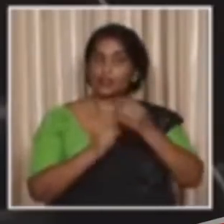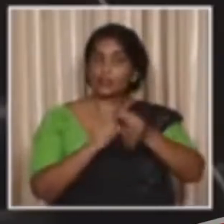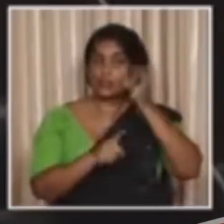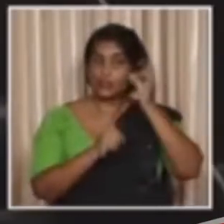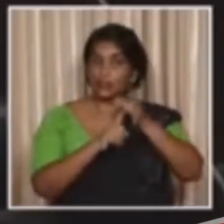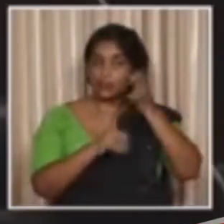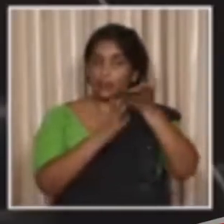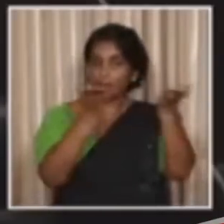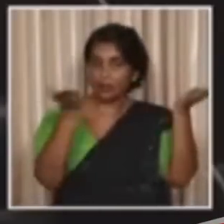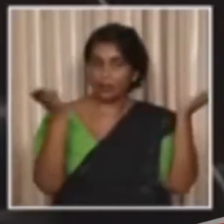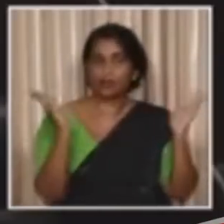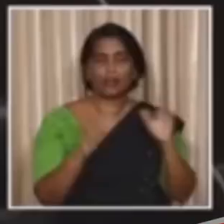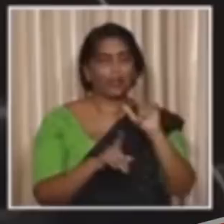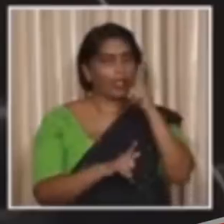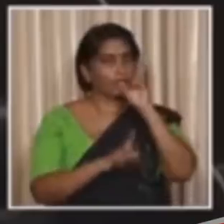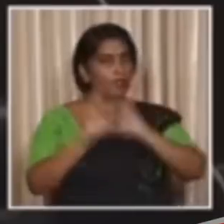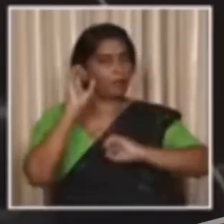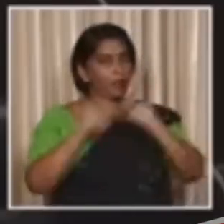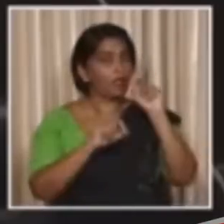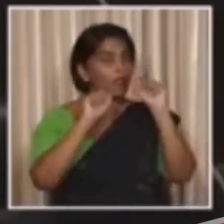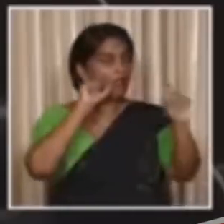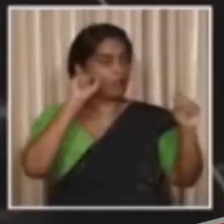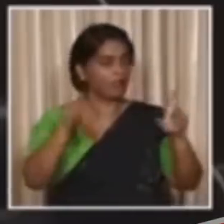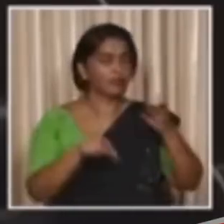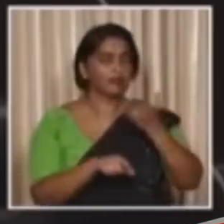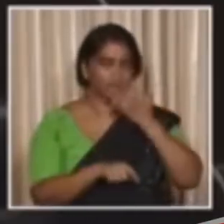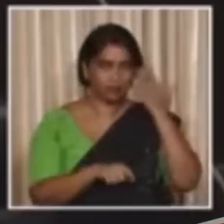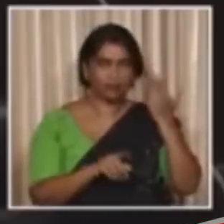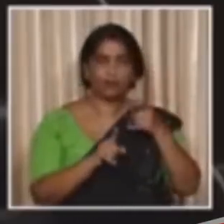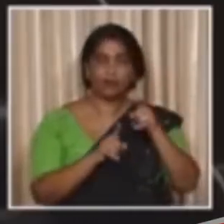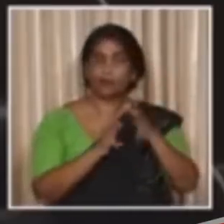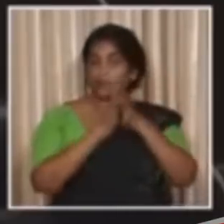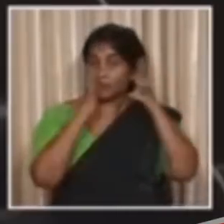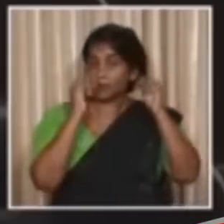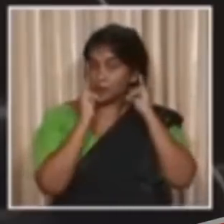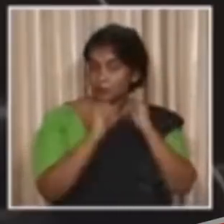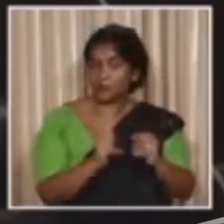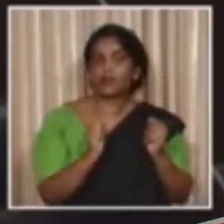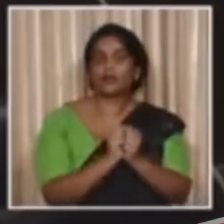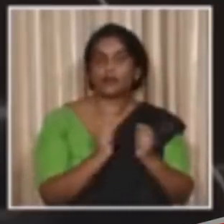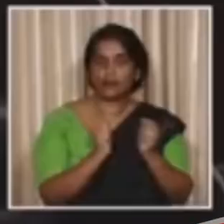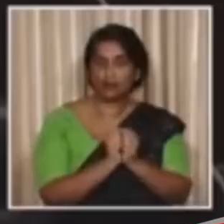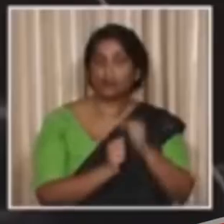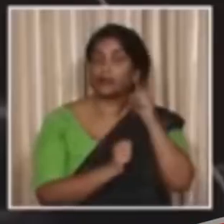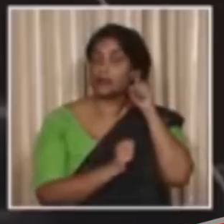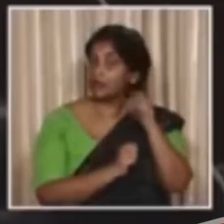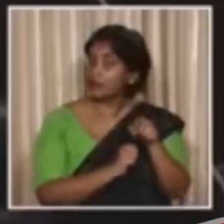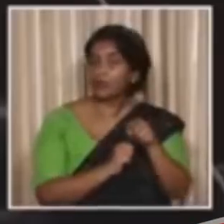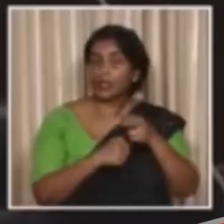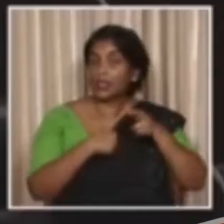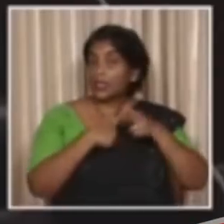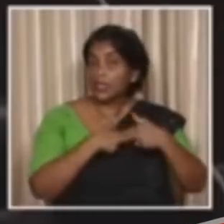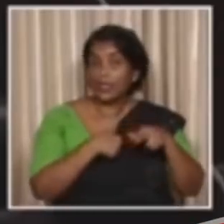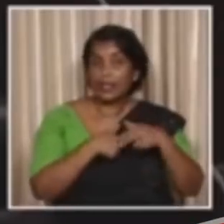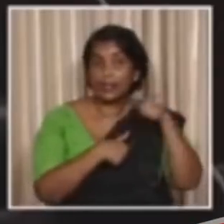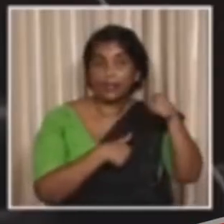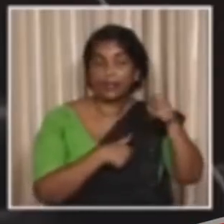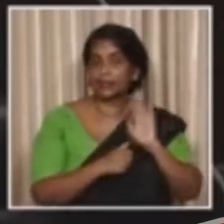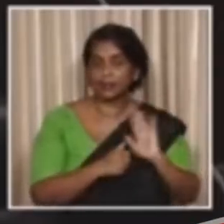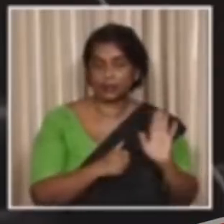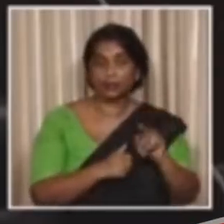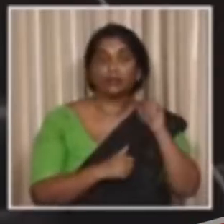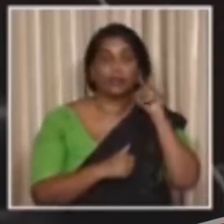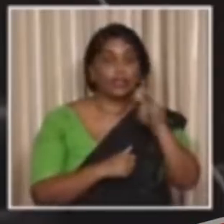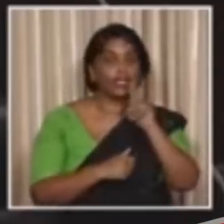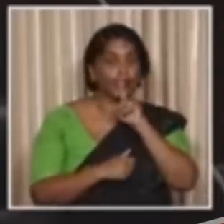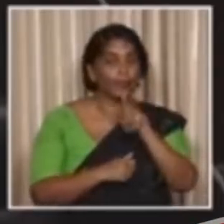ගන්දරන 70%ක නම් කියත හැකි මීටත් වඩා හපන් දේවල් කරන්න මෙතන තියෙන්නේ ඔය හේතු මත ගත්ත තීරණයක් නෙවෙයි ඔය